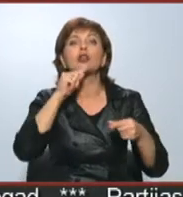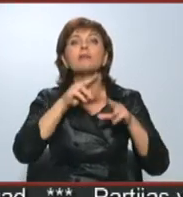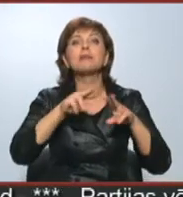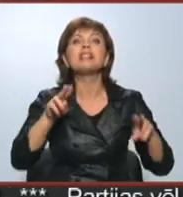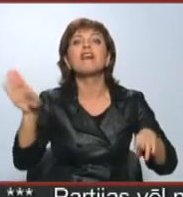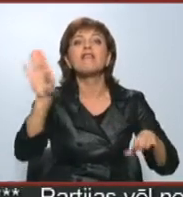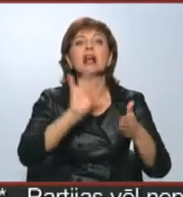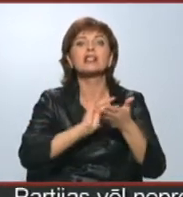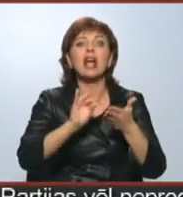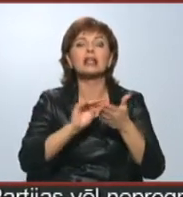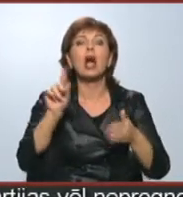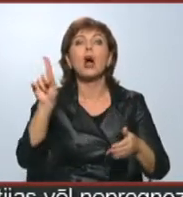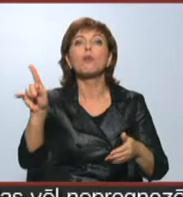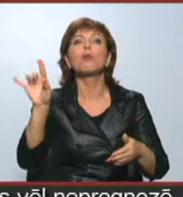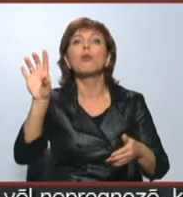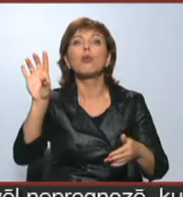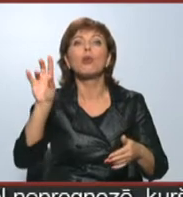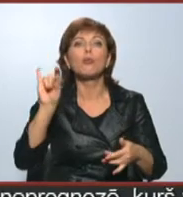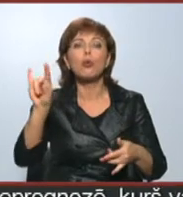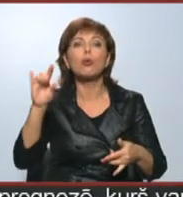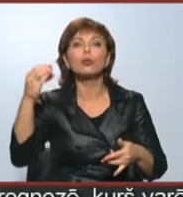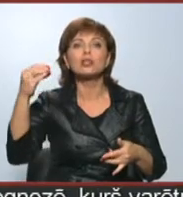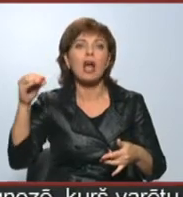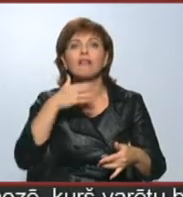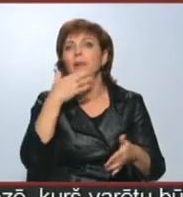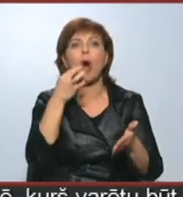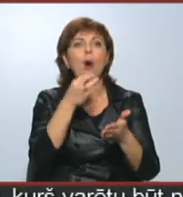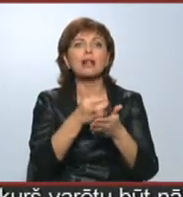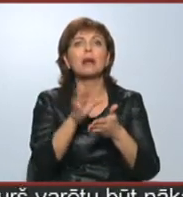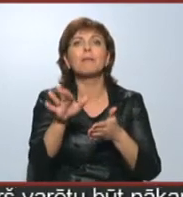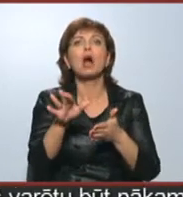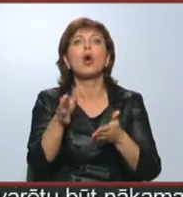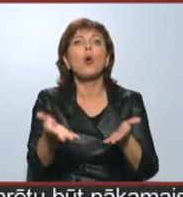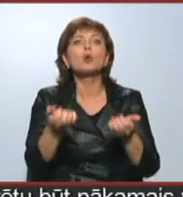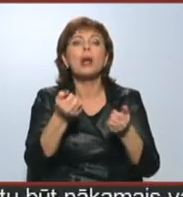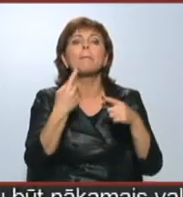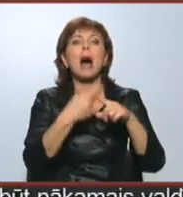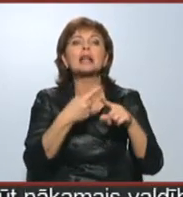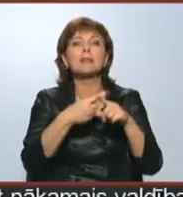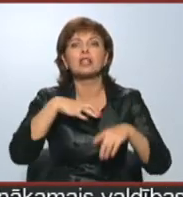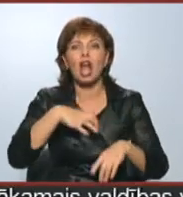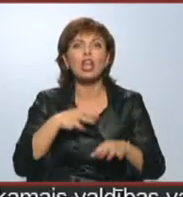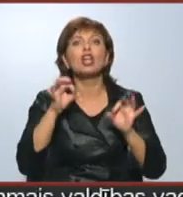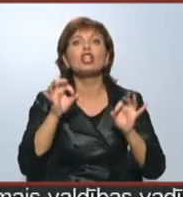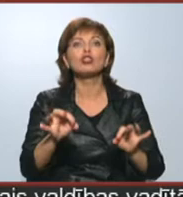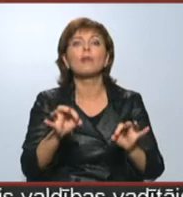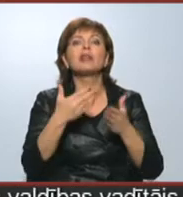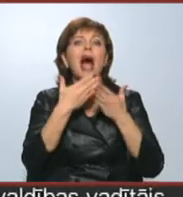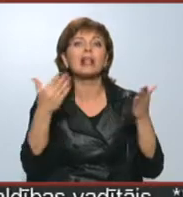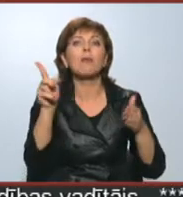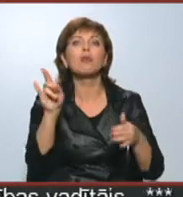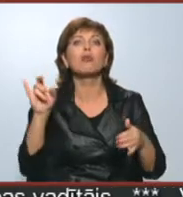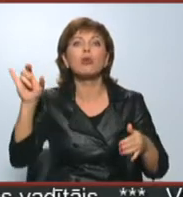aiziešana gan nav saistīta ar atbildības uzņemšanos par Maksimas traģēdiju. Tieši tobrīd atklājās, ka Pulces sievas vadīta labdarības biedrība